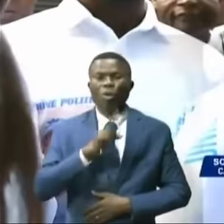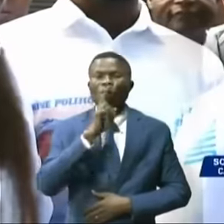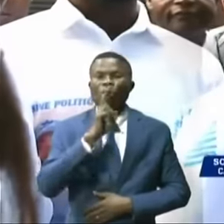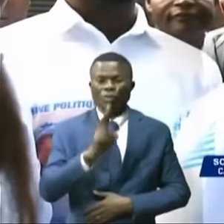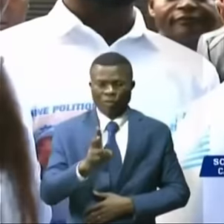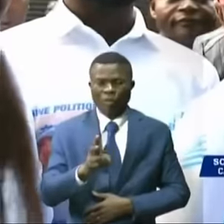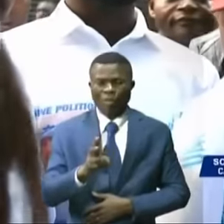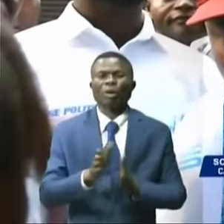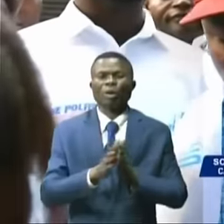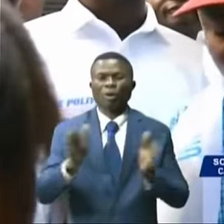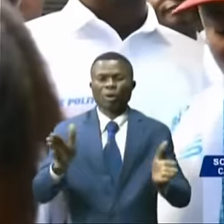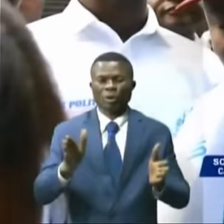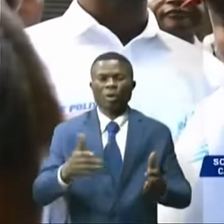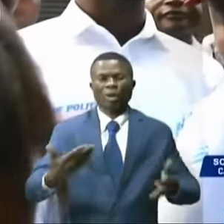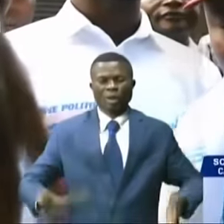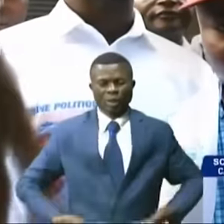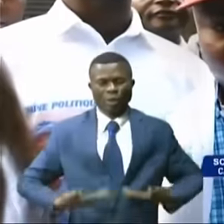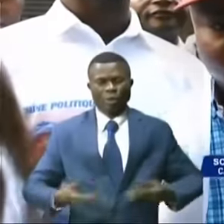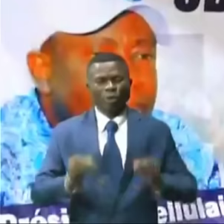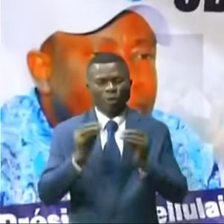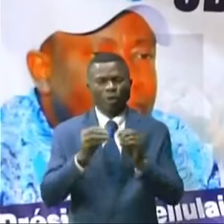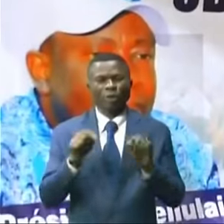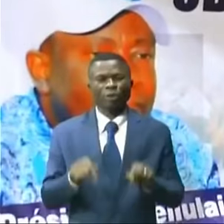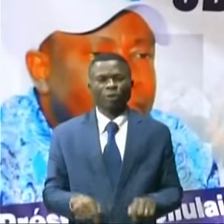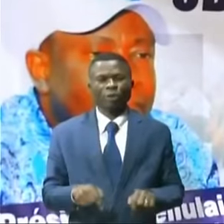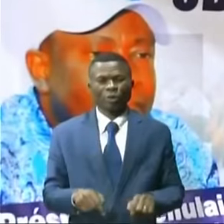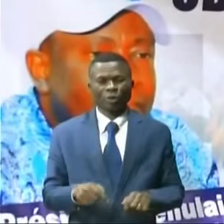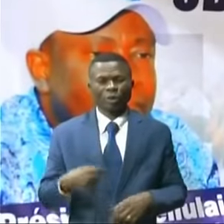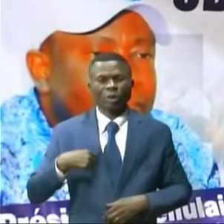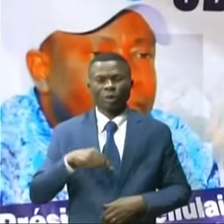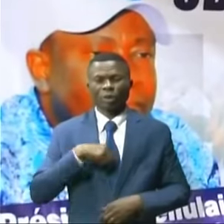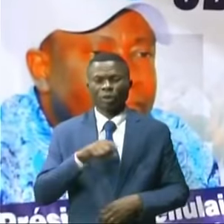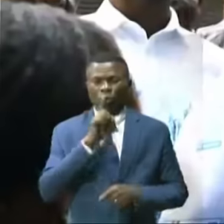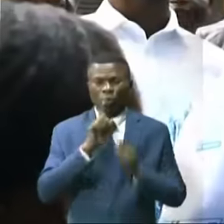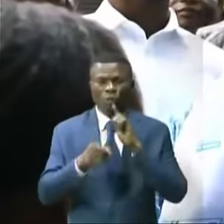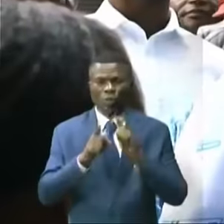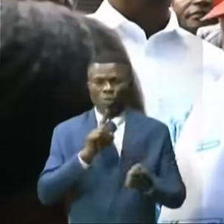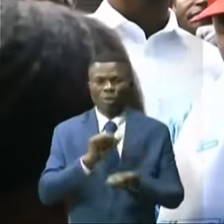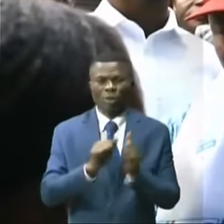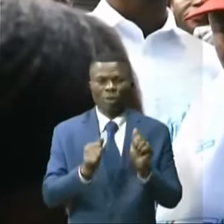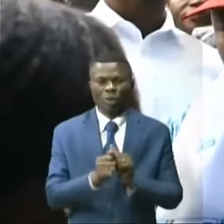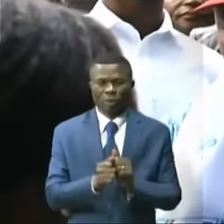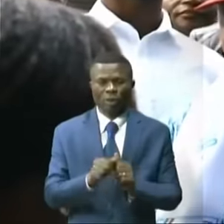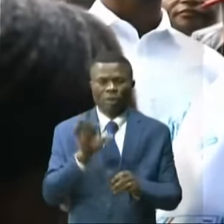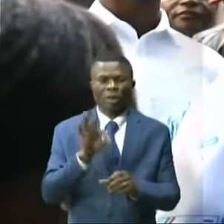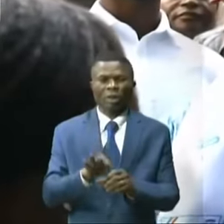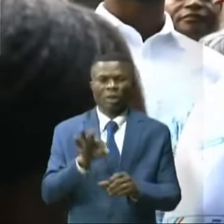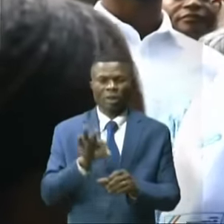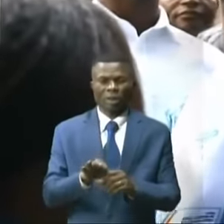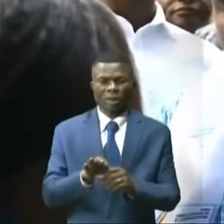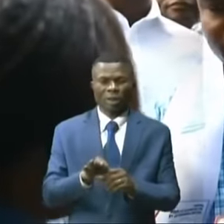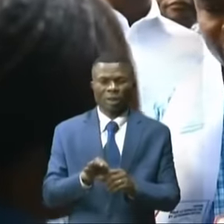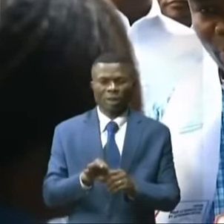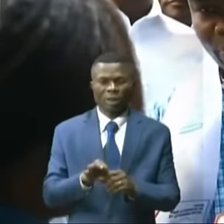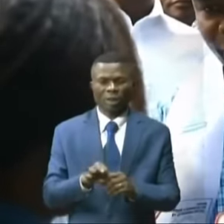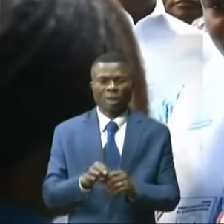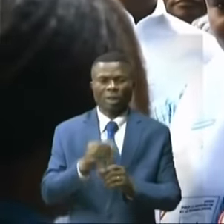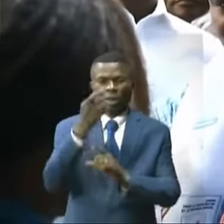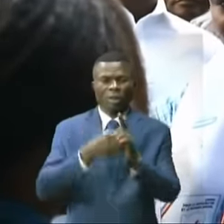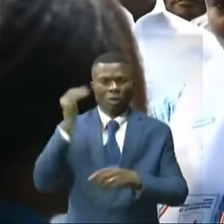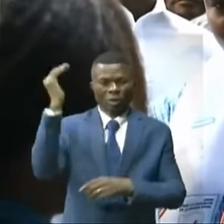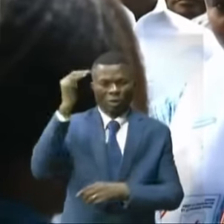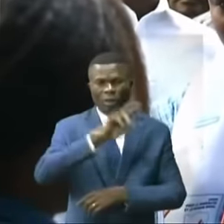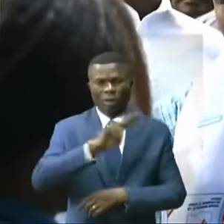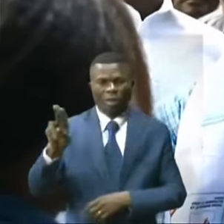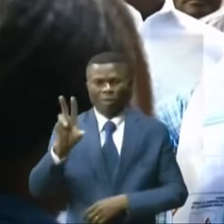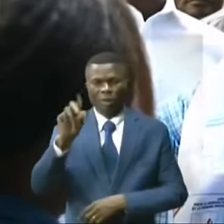euh content de cette rencontre nous avons échangé par rapport aux esséances de décembre